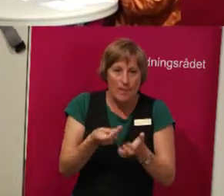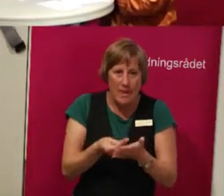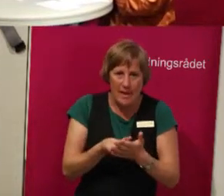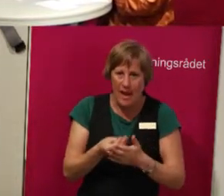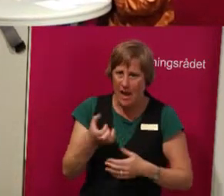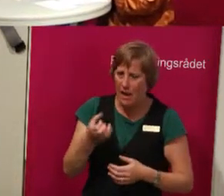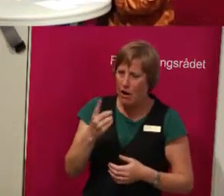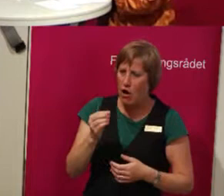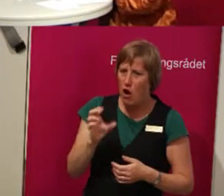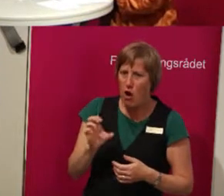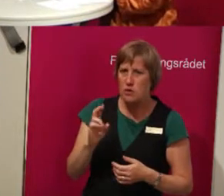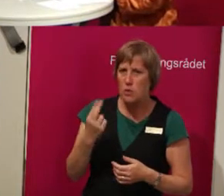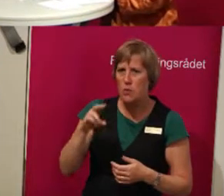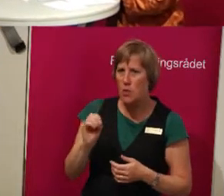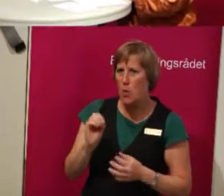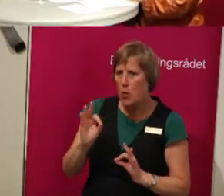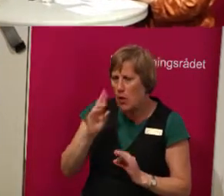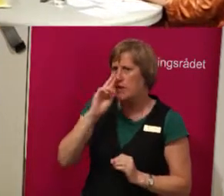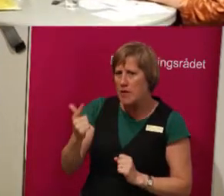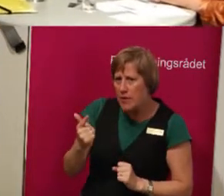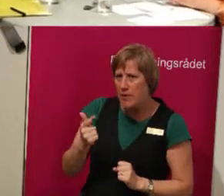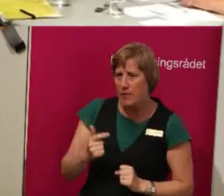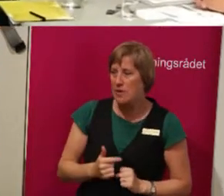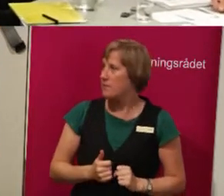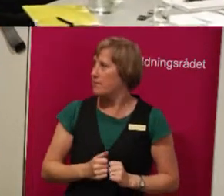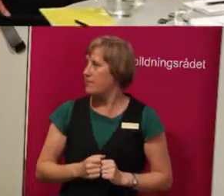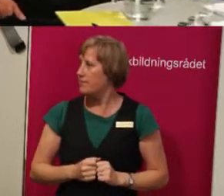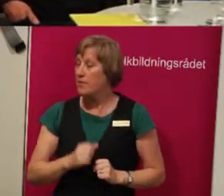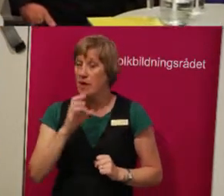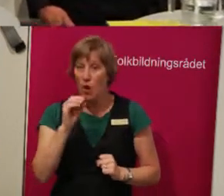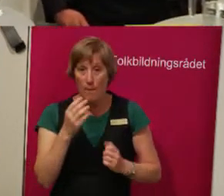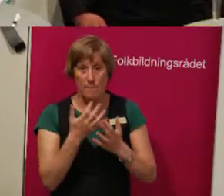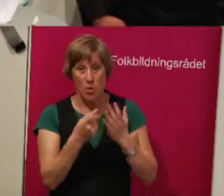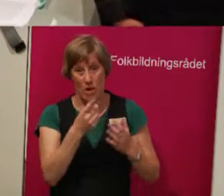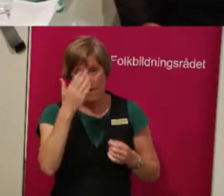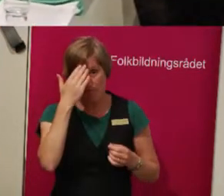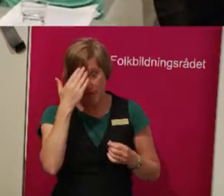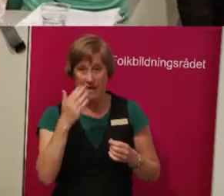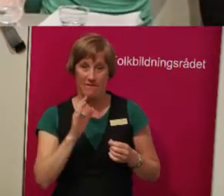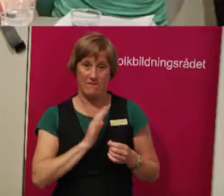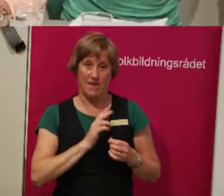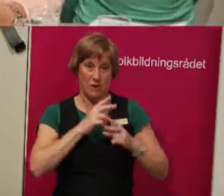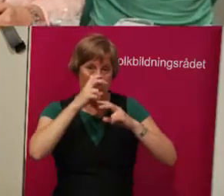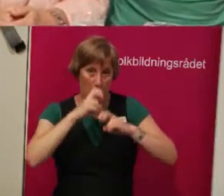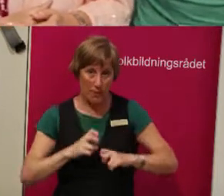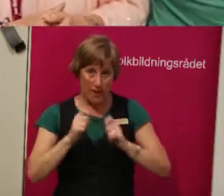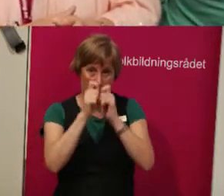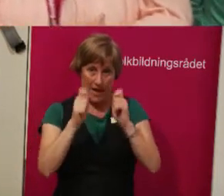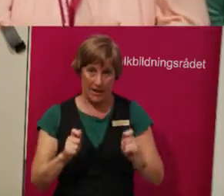ut? Ja, som många känner till så fanns det en utredning som nyss har lämnat ett